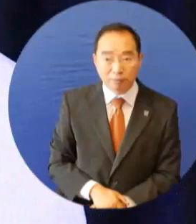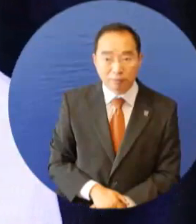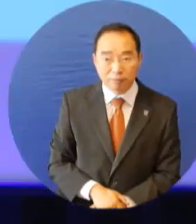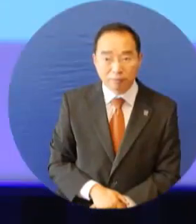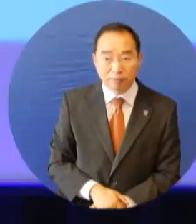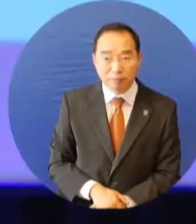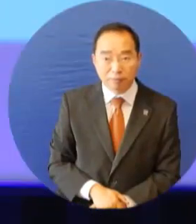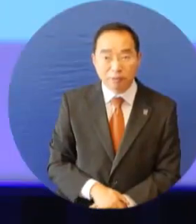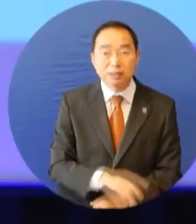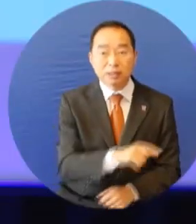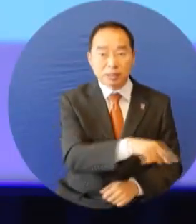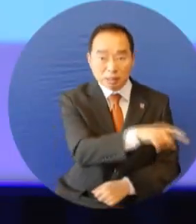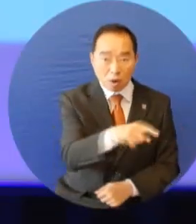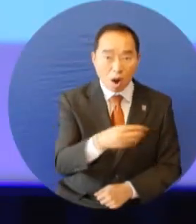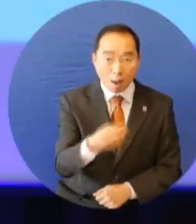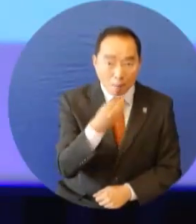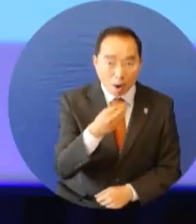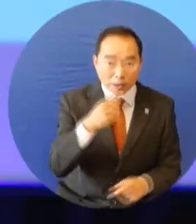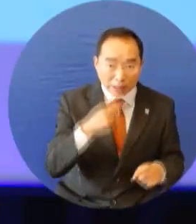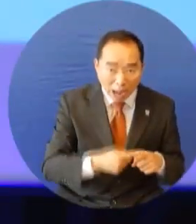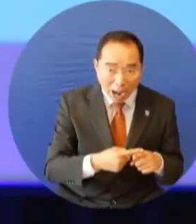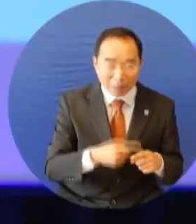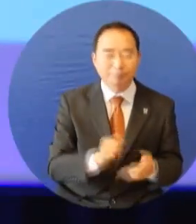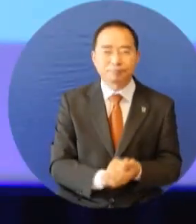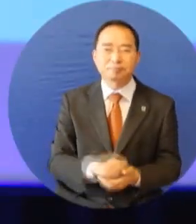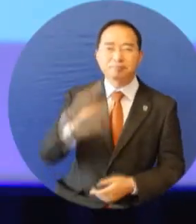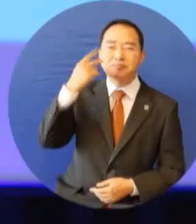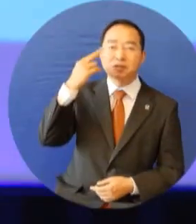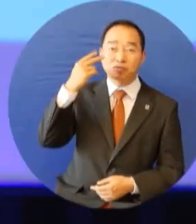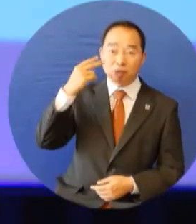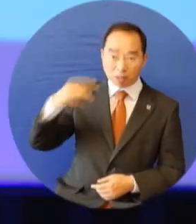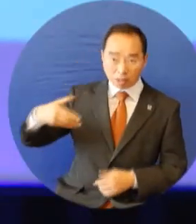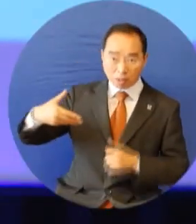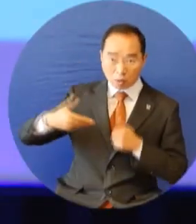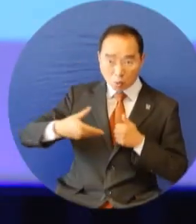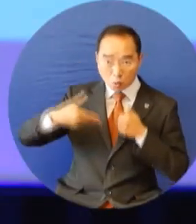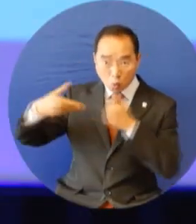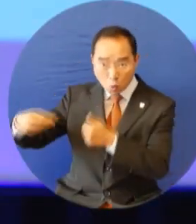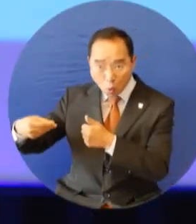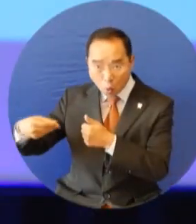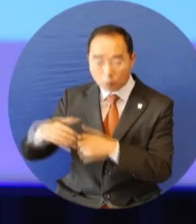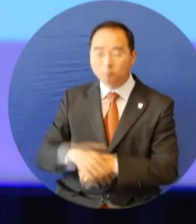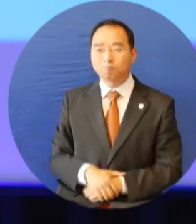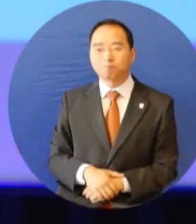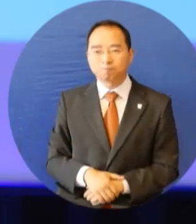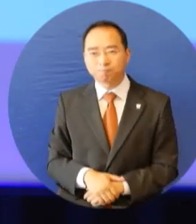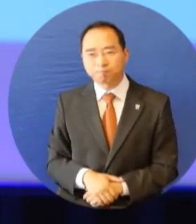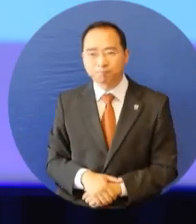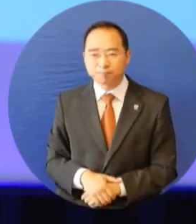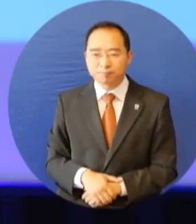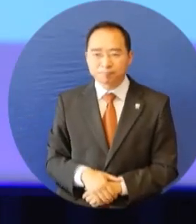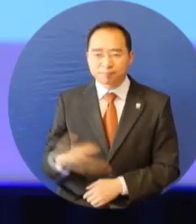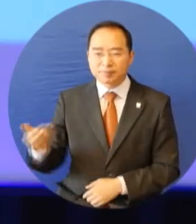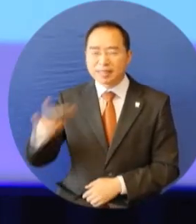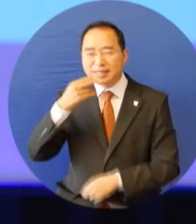먹어봐라. 이거를 들풀 막 이런 거를 먹다가 이것을 미국에 가서